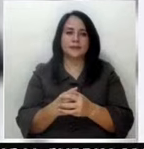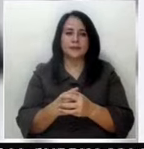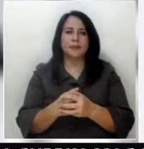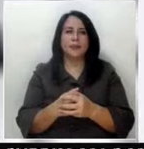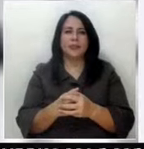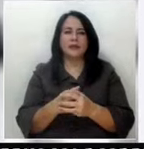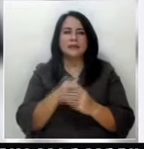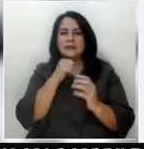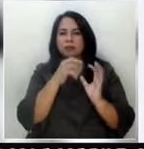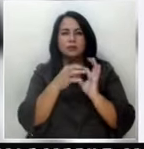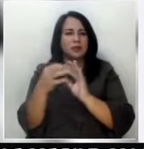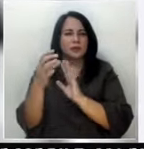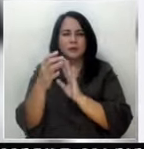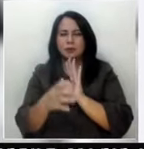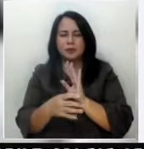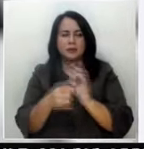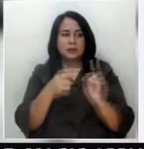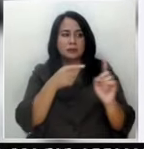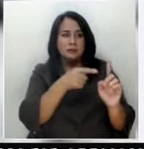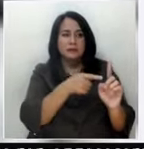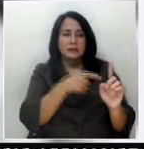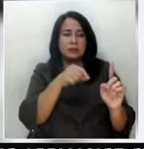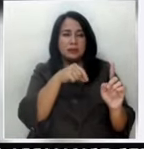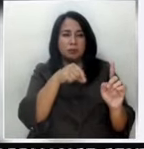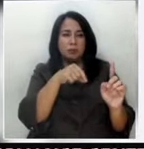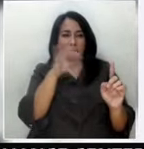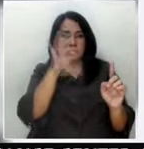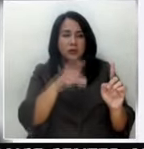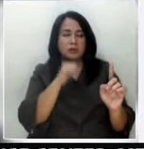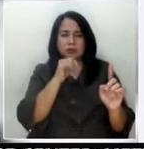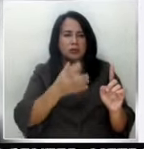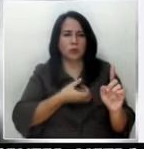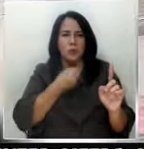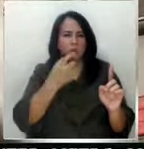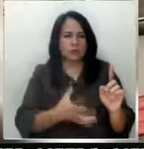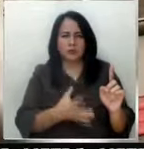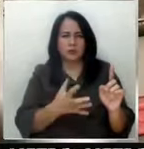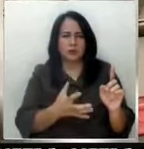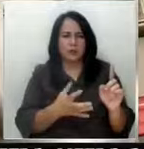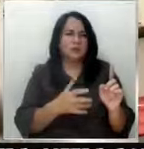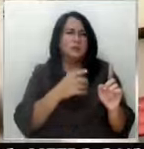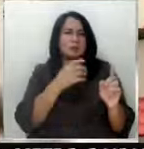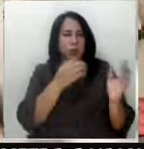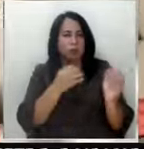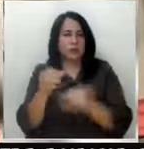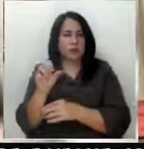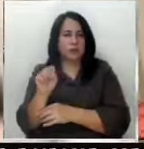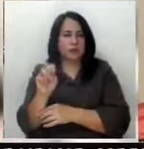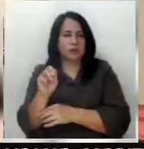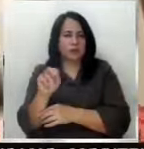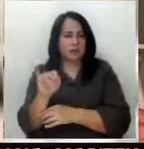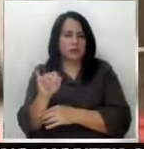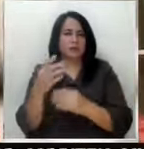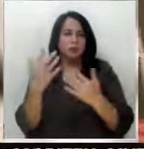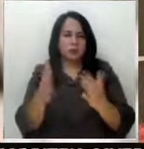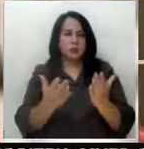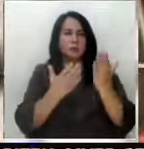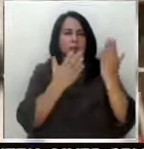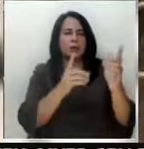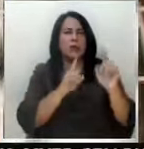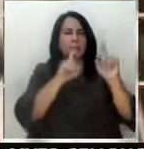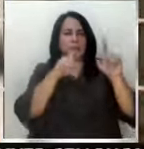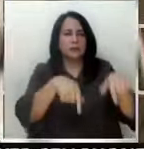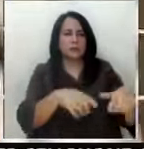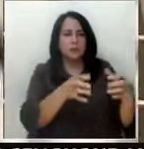Si owner, hindi naman si Pastor Kibuloy ang nakihilaw sa operation ng SMNI. Nagsumite na rin ang sagot ang kampo sa hiwalay